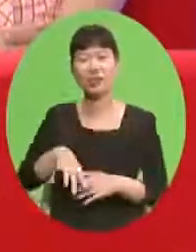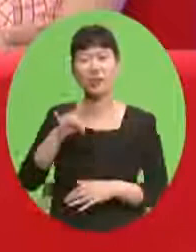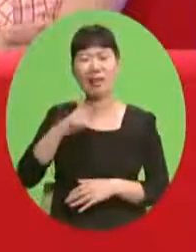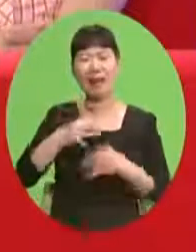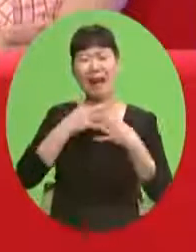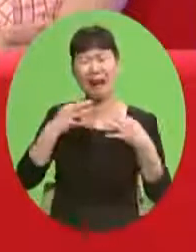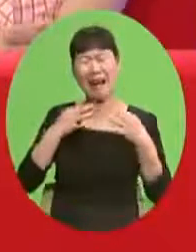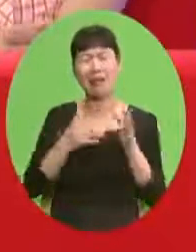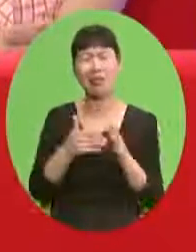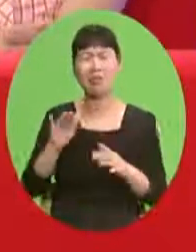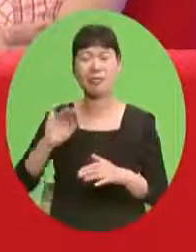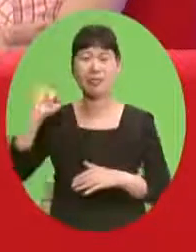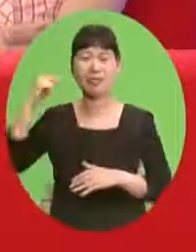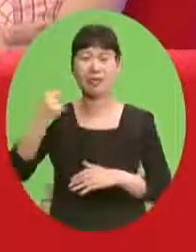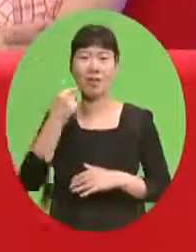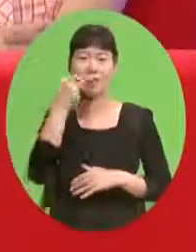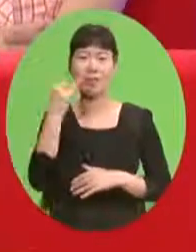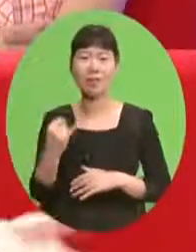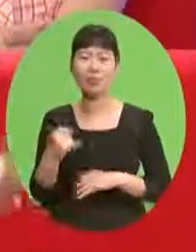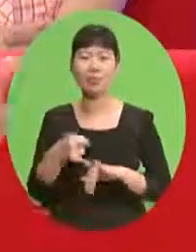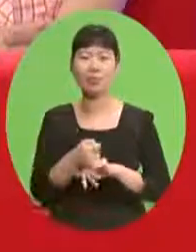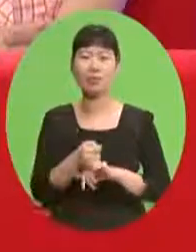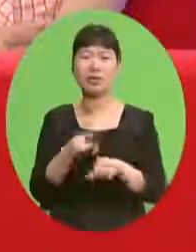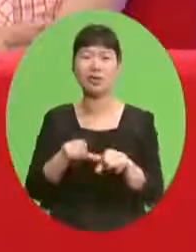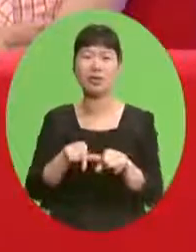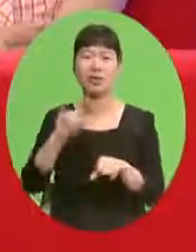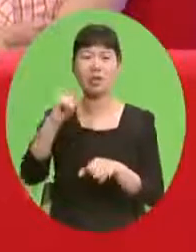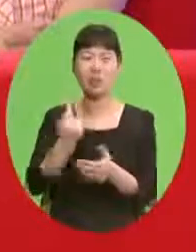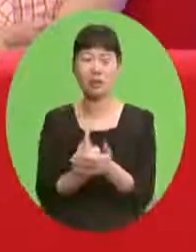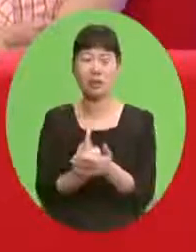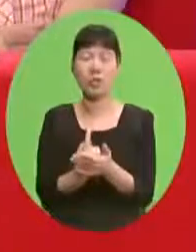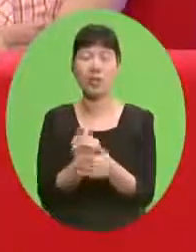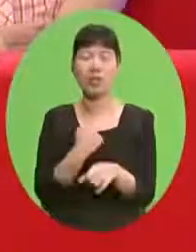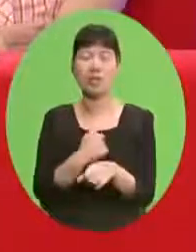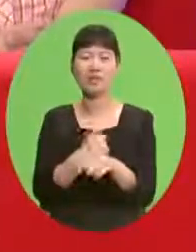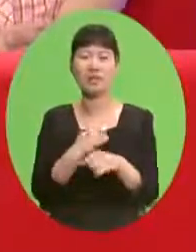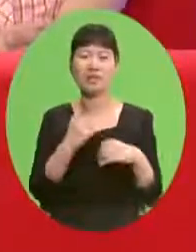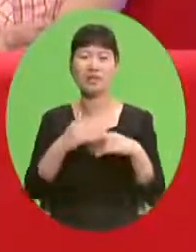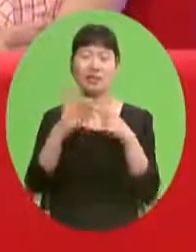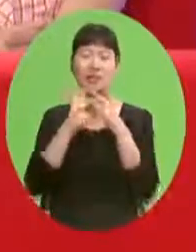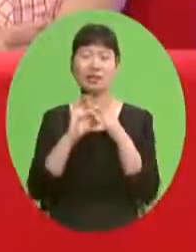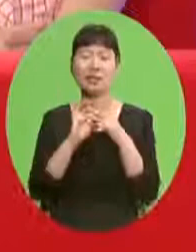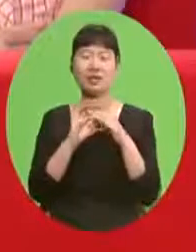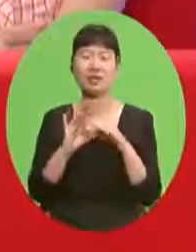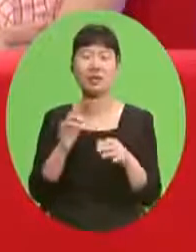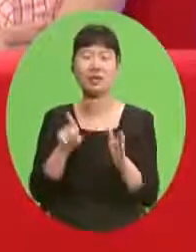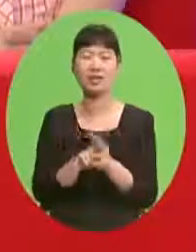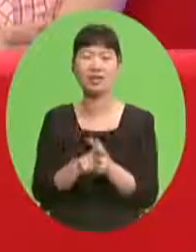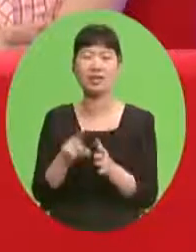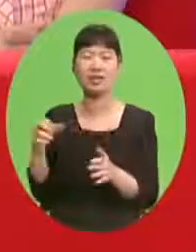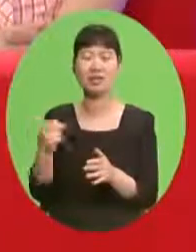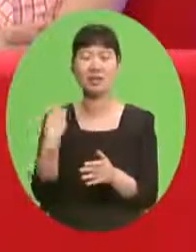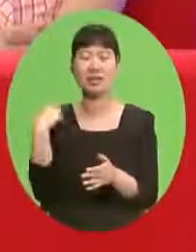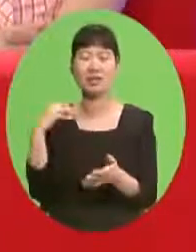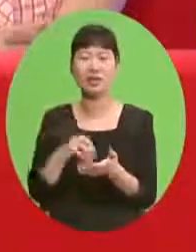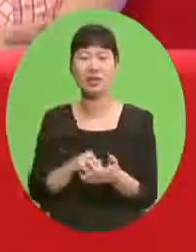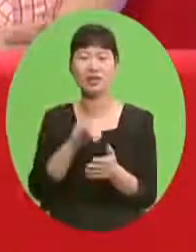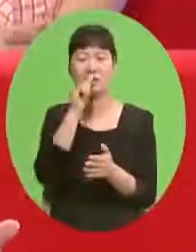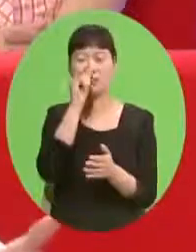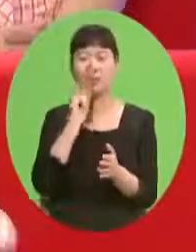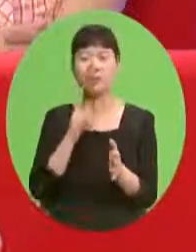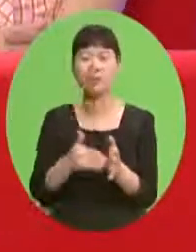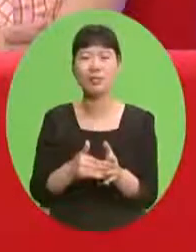악을 쓰지만 네. 그다음에 엄마가 약속한 시간으로 돌아오는 그 과정을 통해서 신뢰감을 다시 획득을 네. 하게